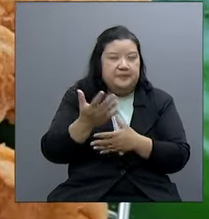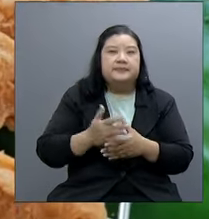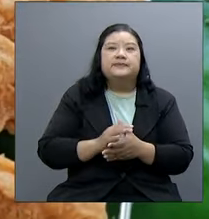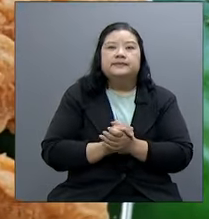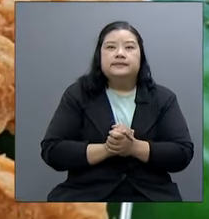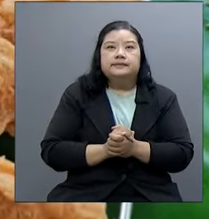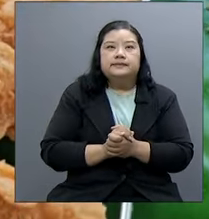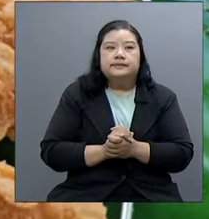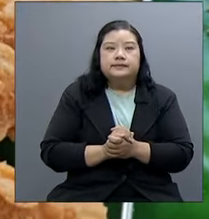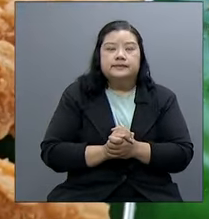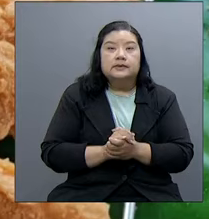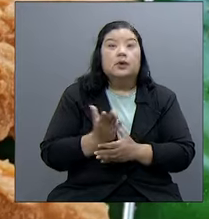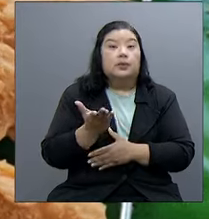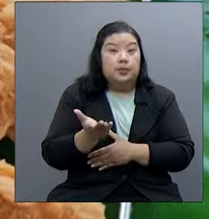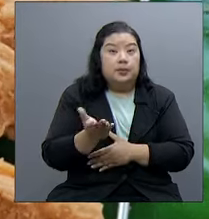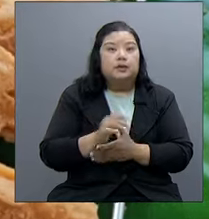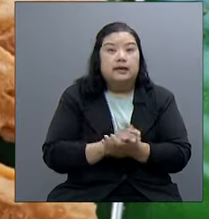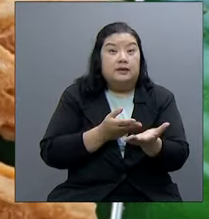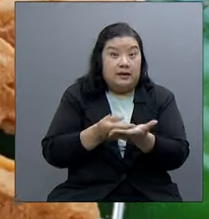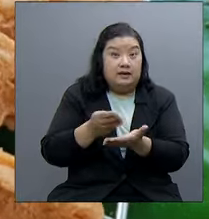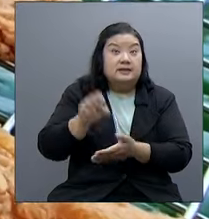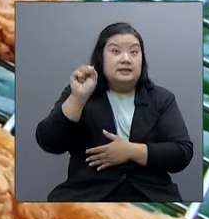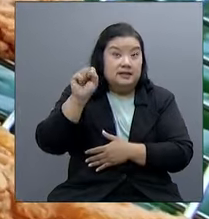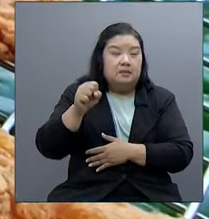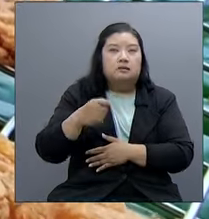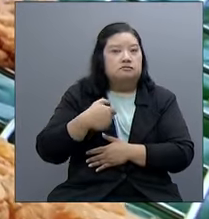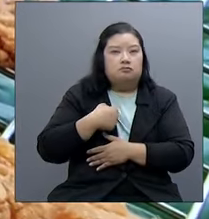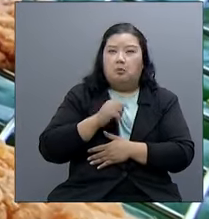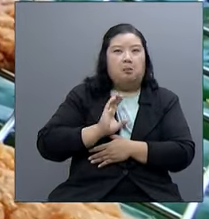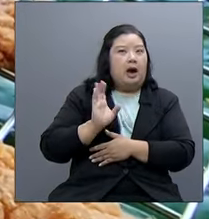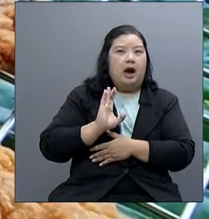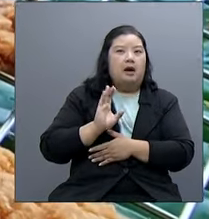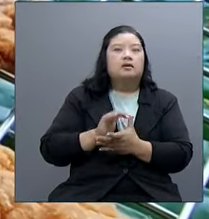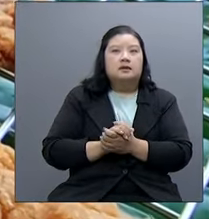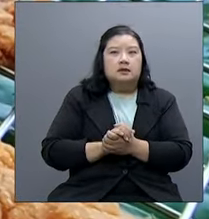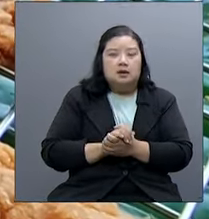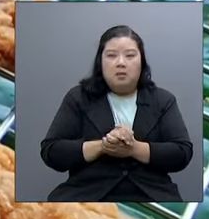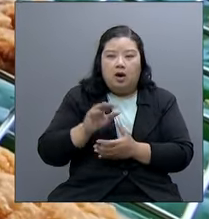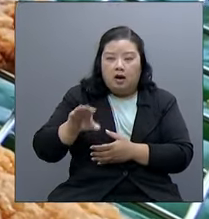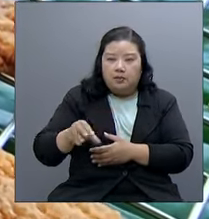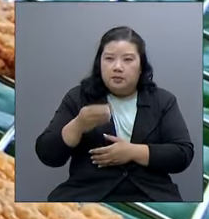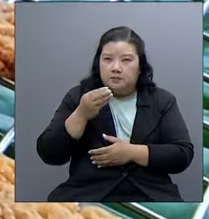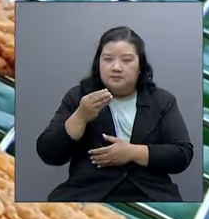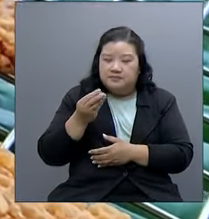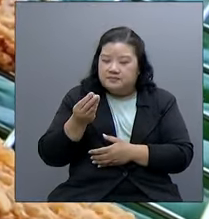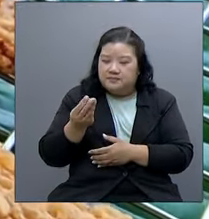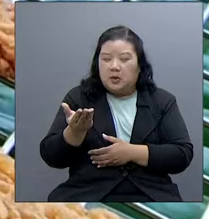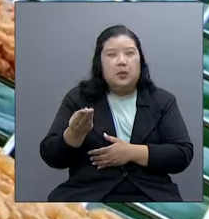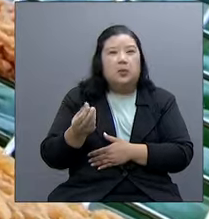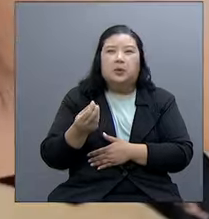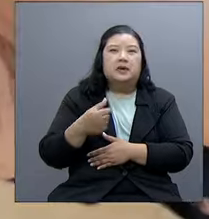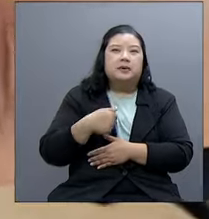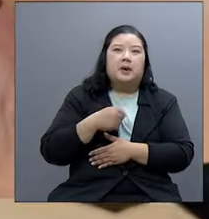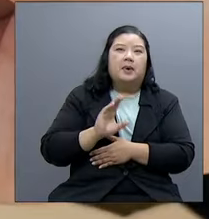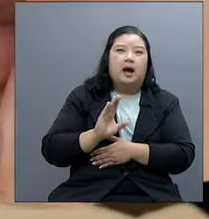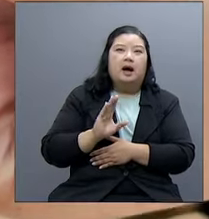ปกติ signature เวลาซื้อ ครวยทอด ชาไม่พอร์ไม่กินเพรเรื่จากว่าพอเวลาจับ คณผสเชอไ น้มนมัติดมือและชพ